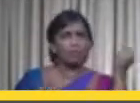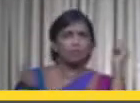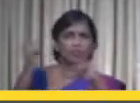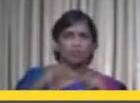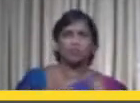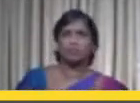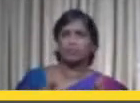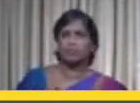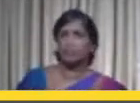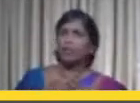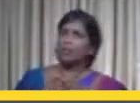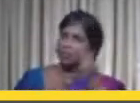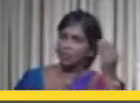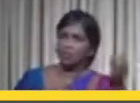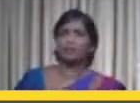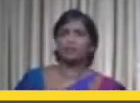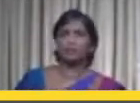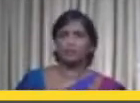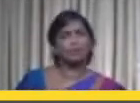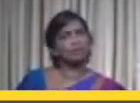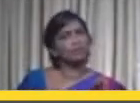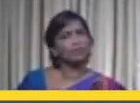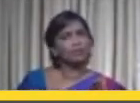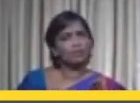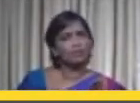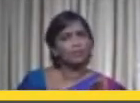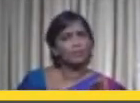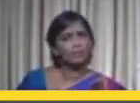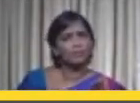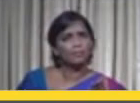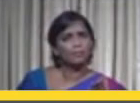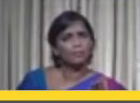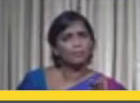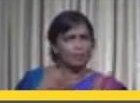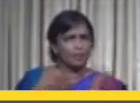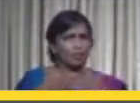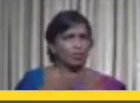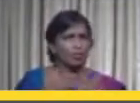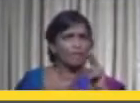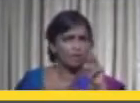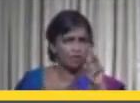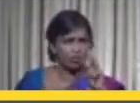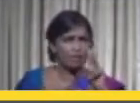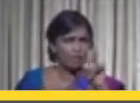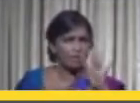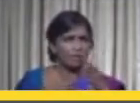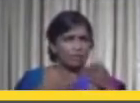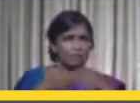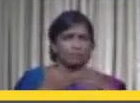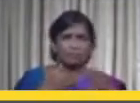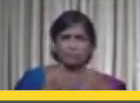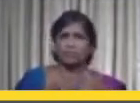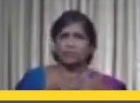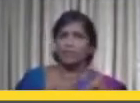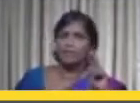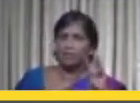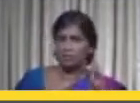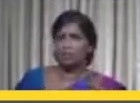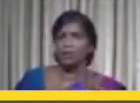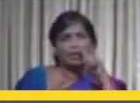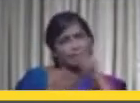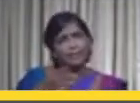अये निशा मेक दे मंगिता मे वॉल्यूम मंगिता विसीना विसी हतर तीन विसीना